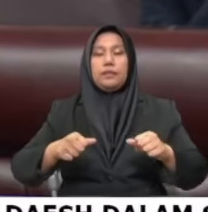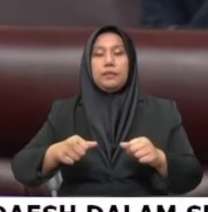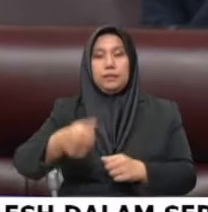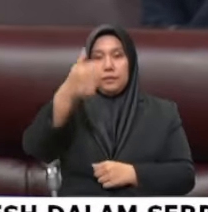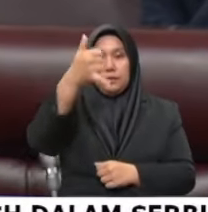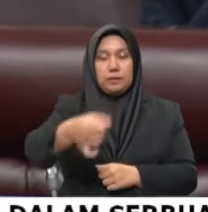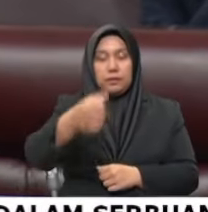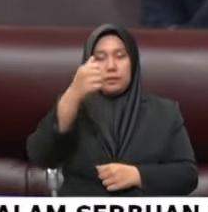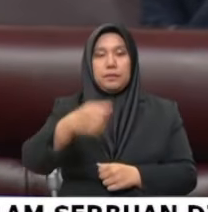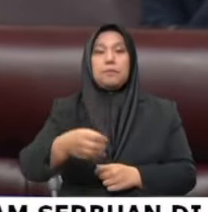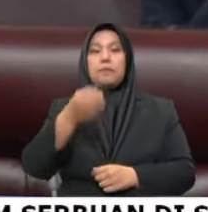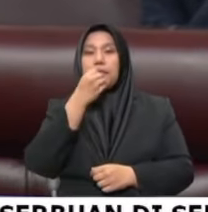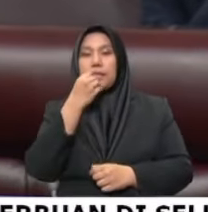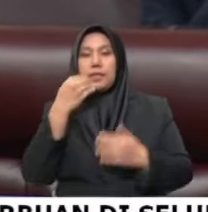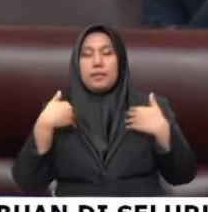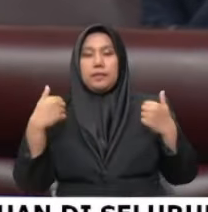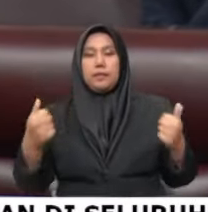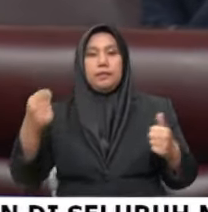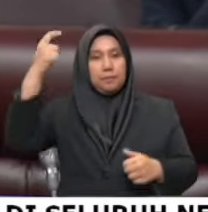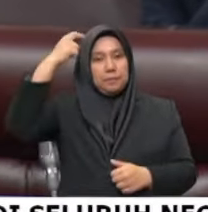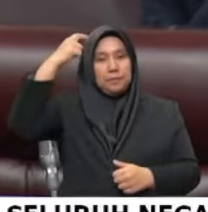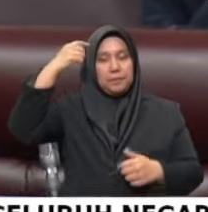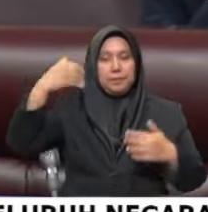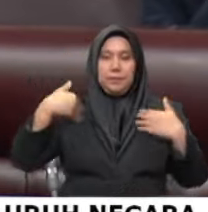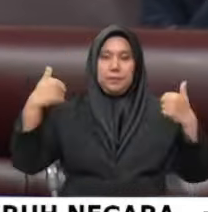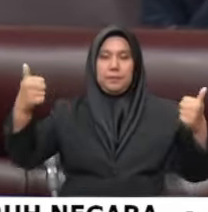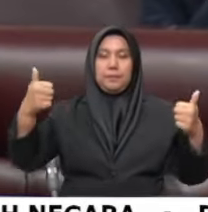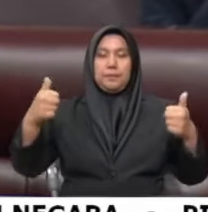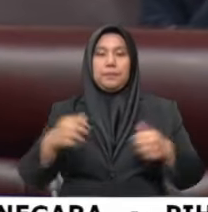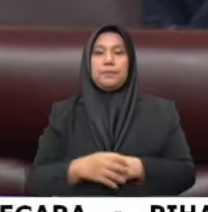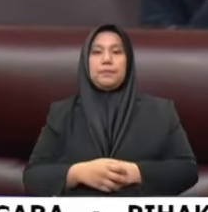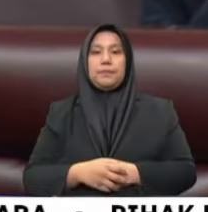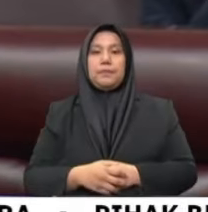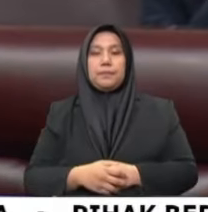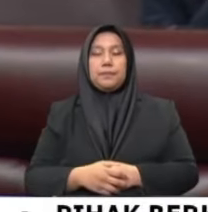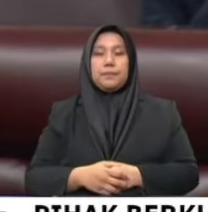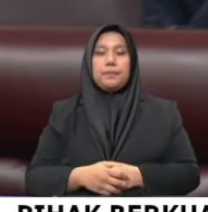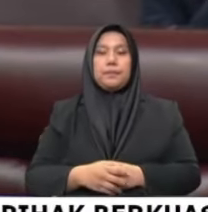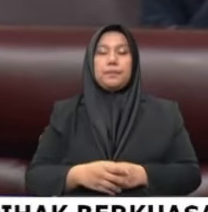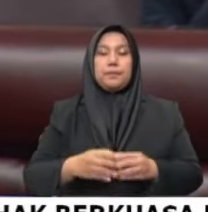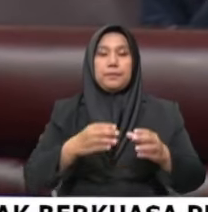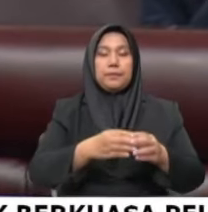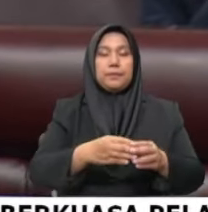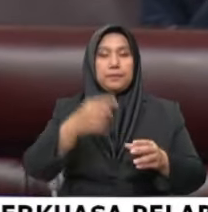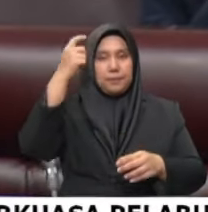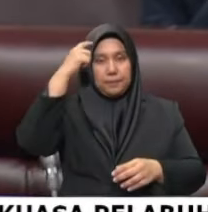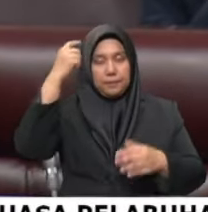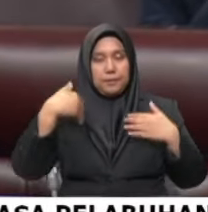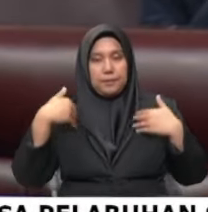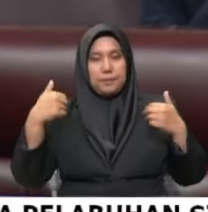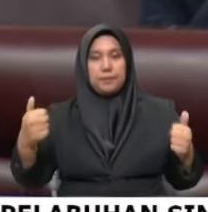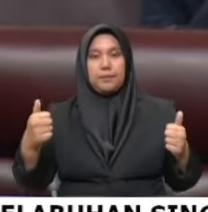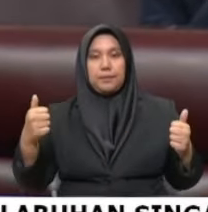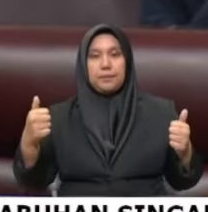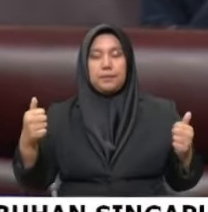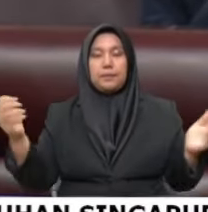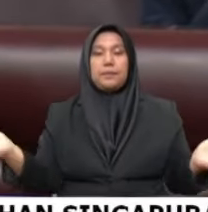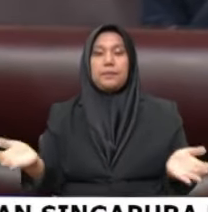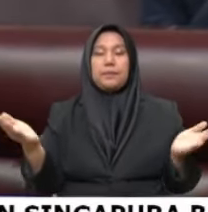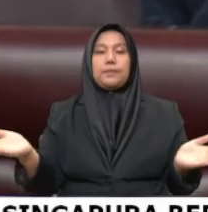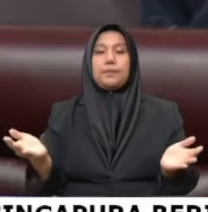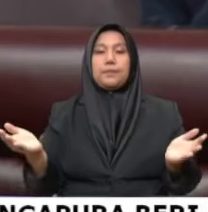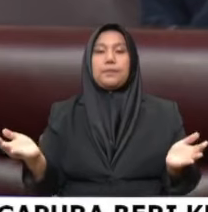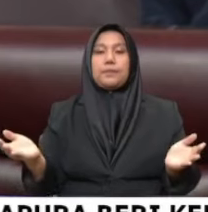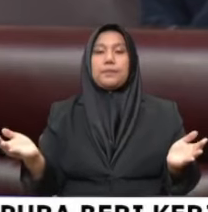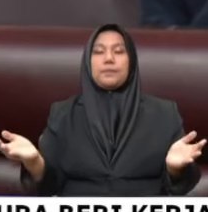amalan pemakanan yang sihat dan minda yang sihat. Skop minda sihat juga dilaksanakan bagi mempromosikan persekitaran kerja